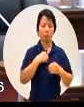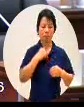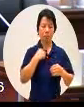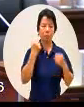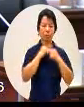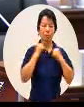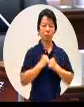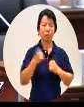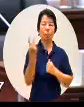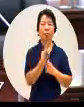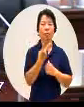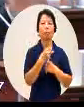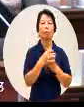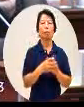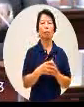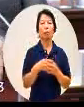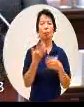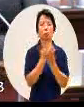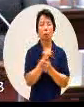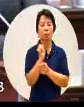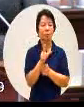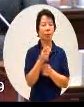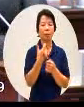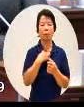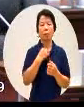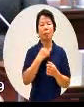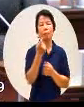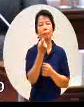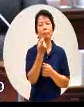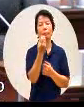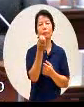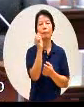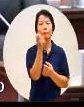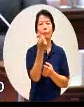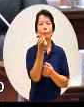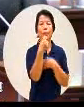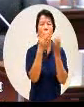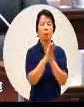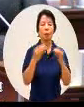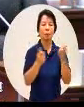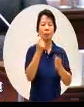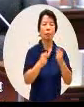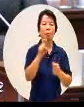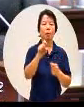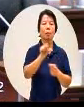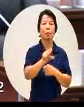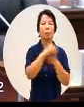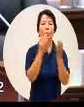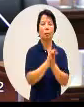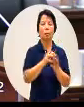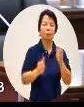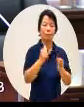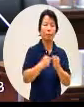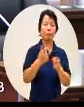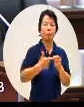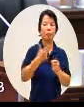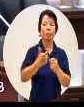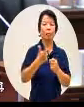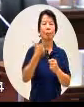比較穿這兩件我很少在買衣服我的車子呢十五萬一台開了六年了還在開